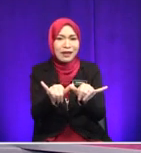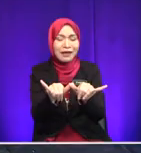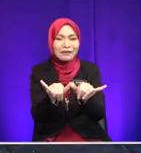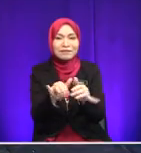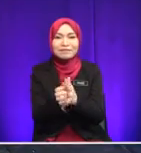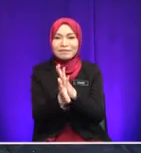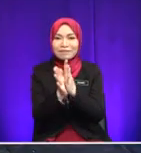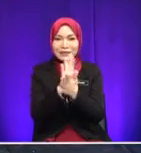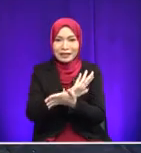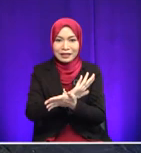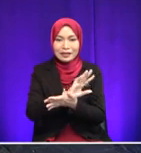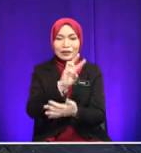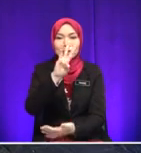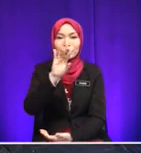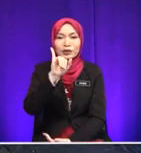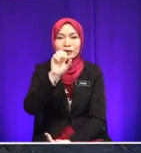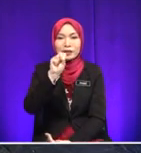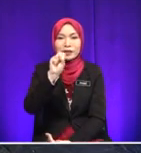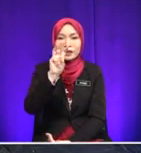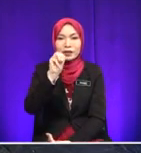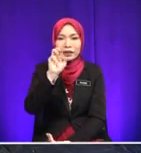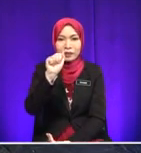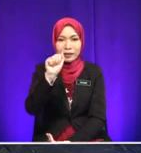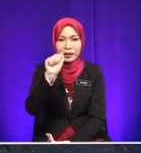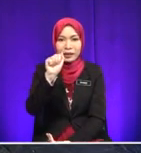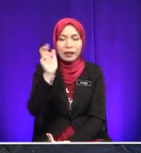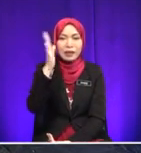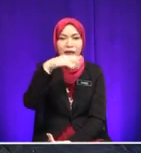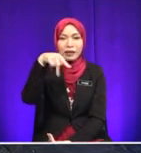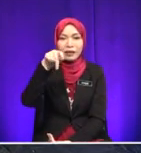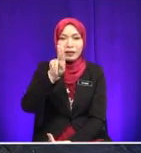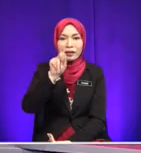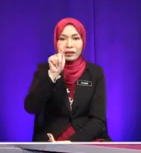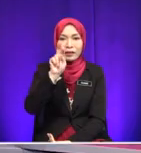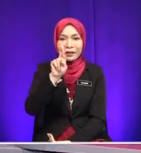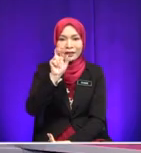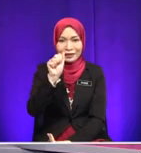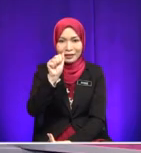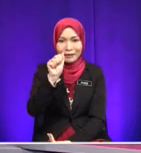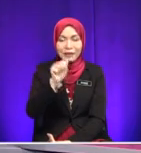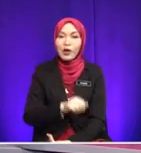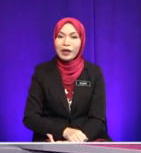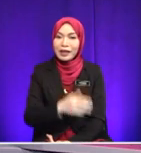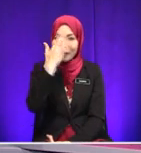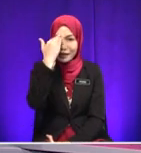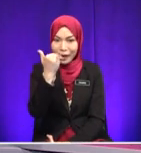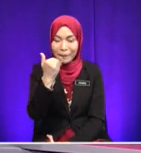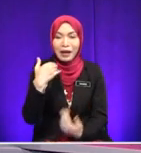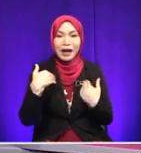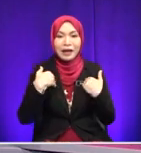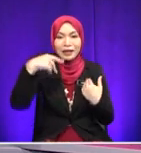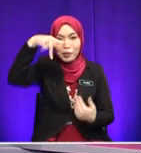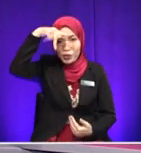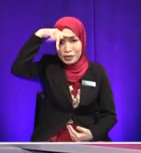Putra? Sebab ingin menghargai jasa bapa kemerdekaan kita iaitu Tunku Abdul Rahman